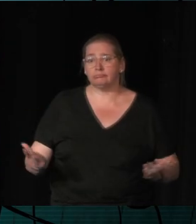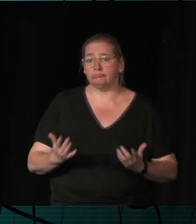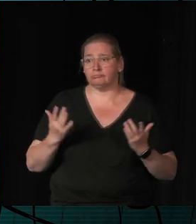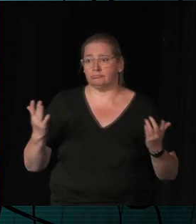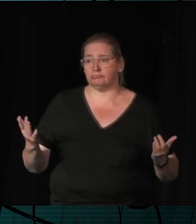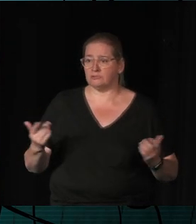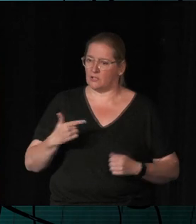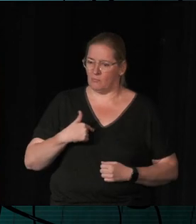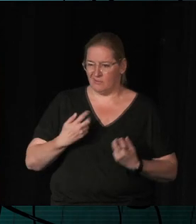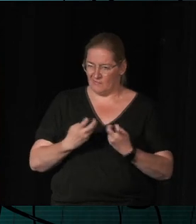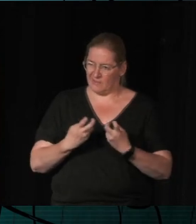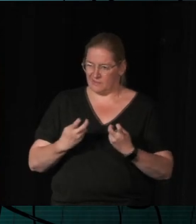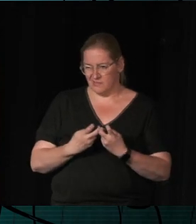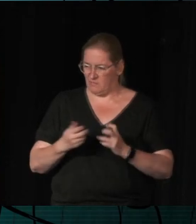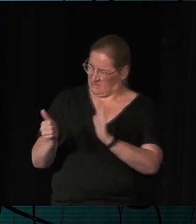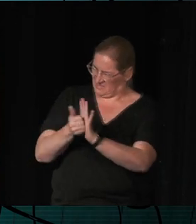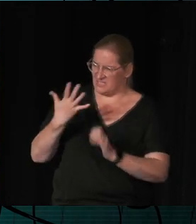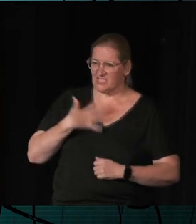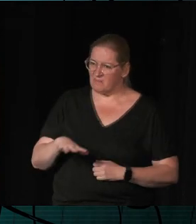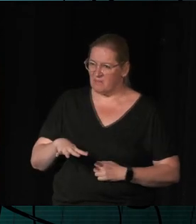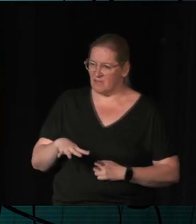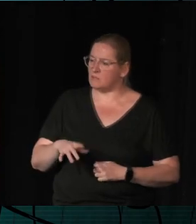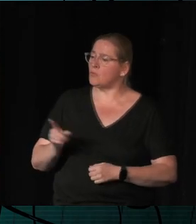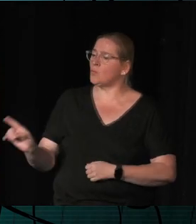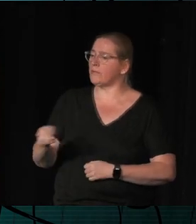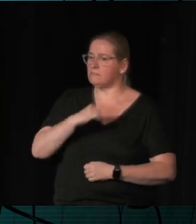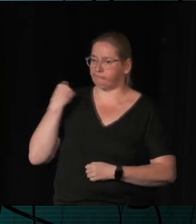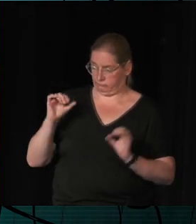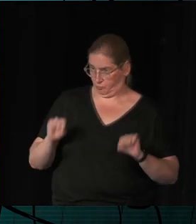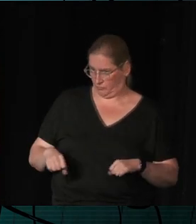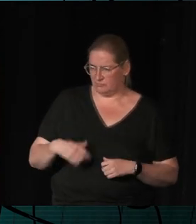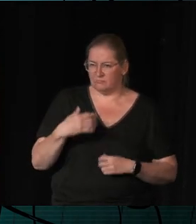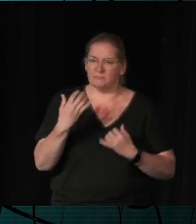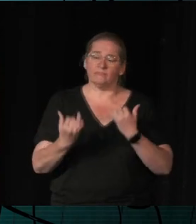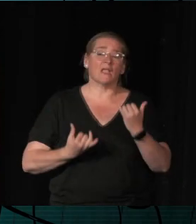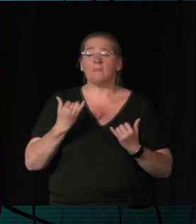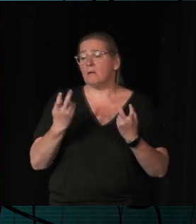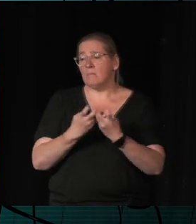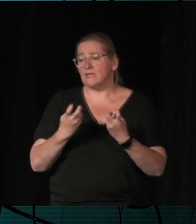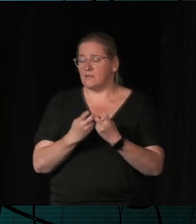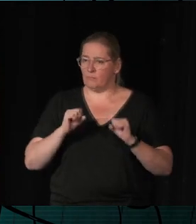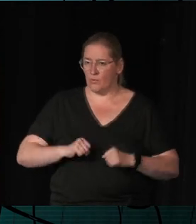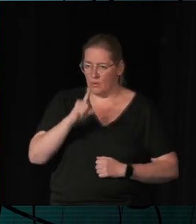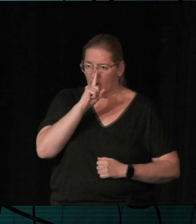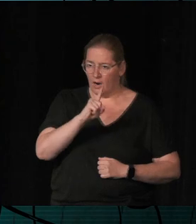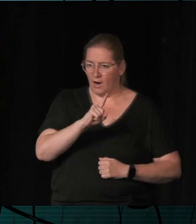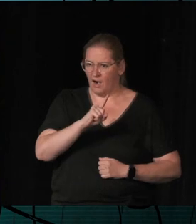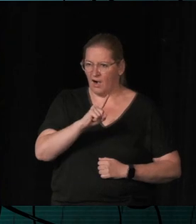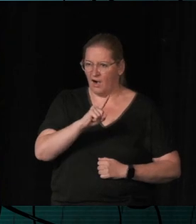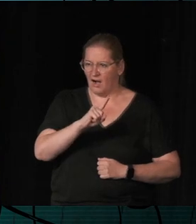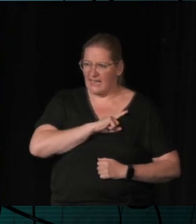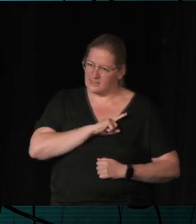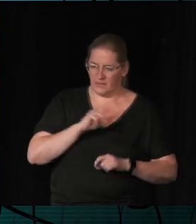avoir un droit de vie ou de mort sur eux. Dans le sens où si on rate des QTE, ce qu'on peut faire volontairement parfois si on déteste un